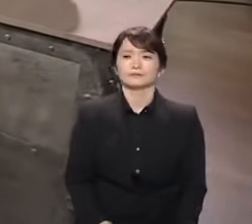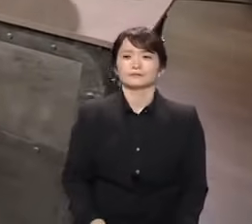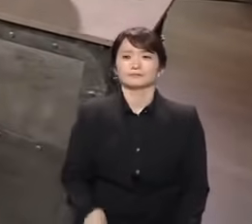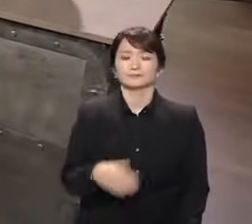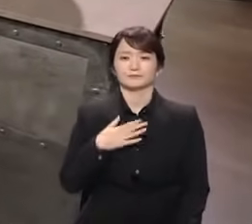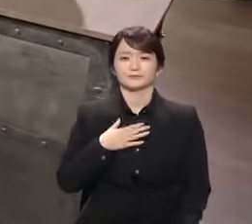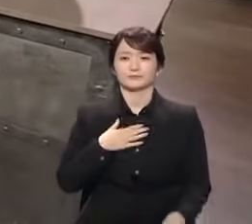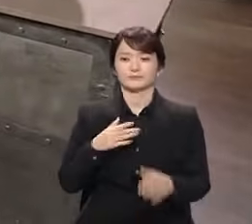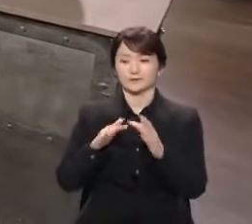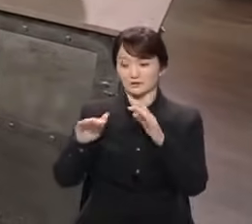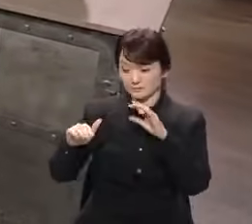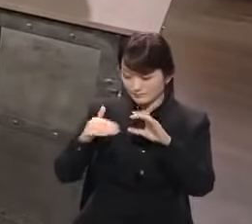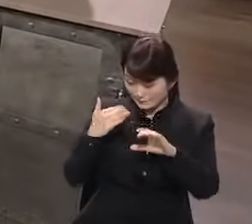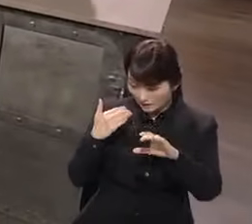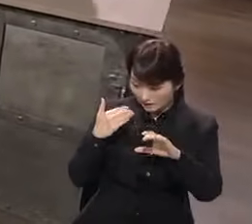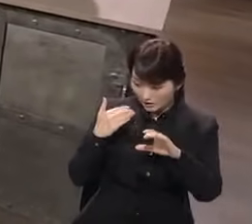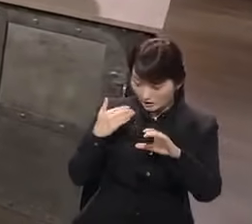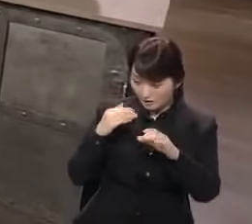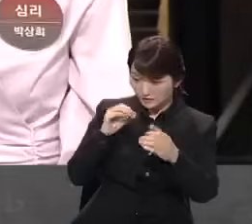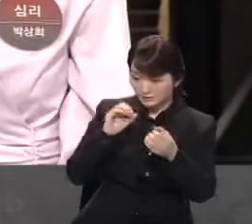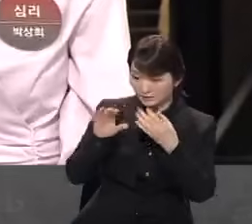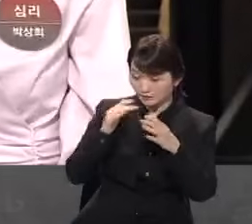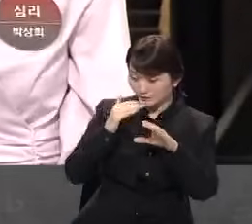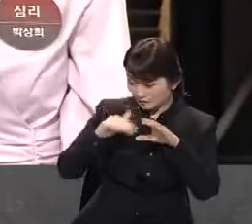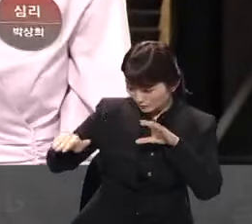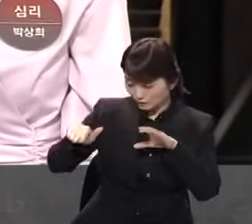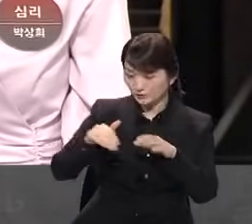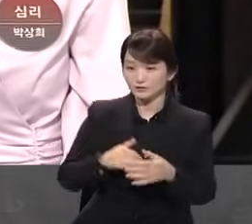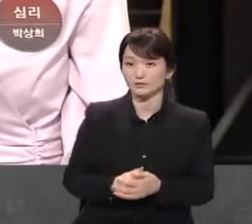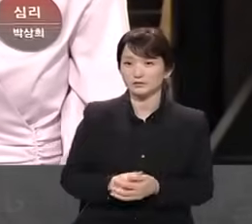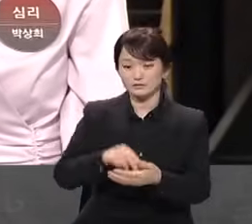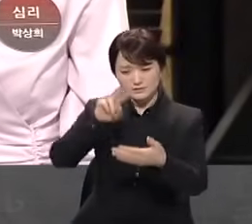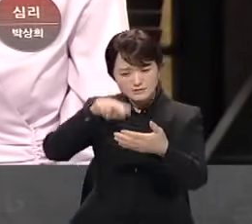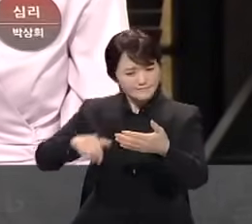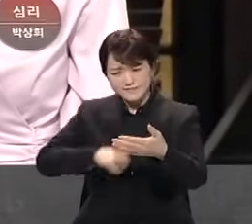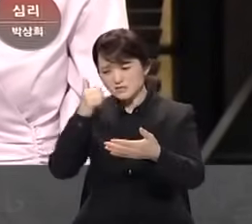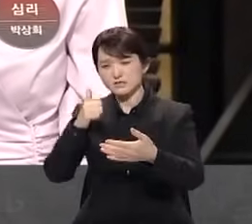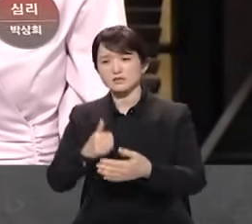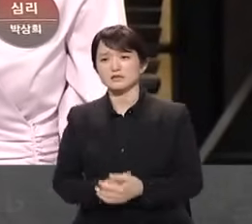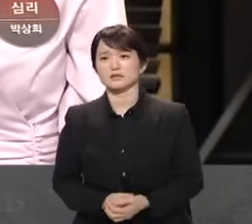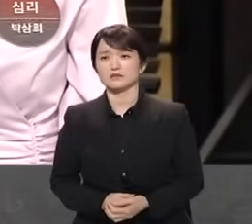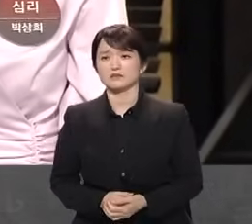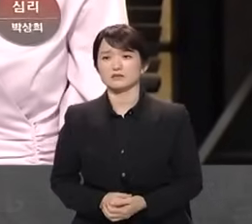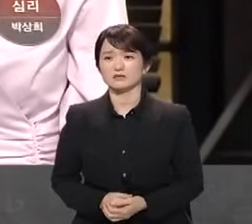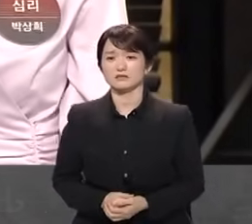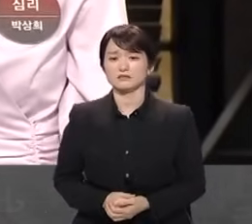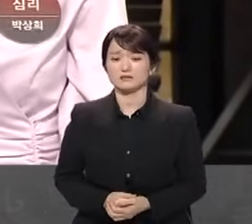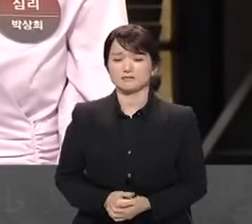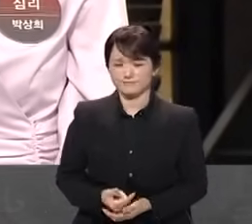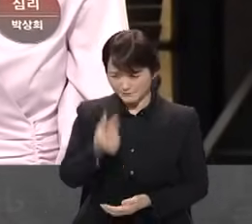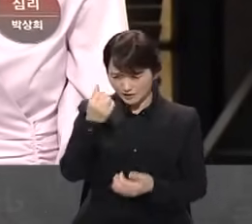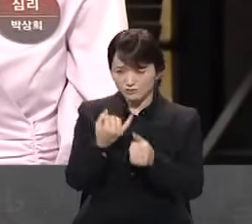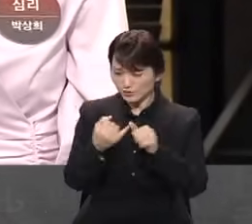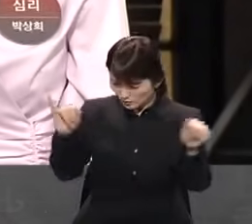답메일을 드렸는데 하도 이제 읽다가 그냥 열불이 나가지고 저도 그냥 당장 이혼하라고 했어요,